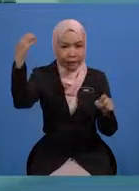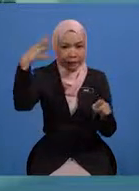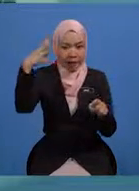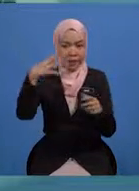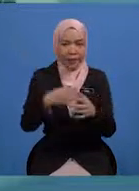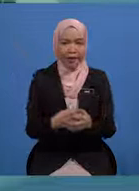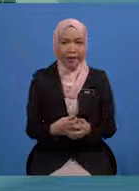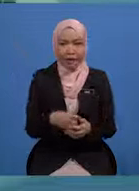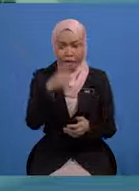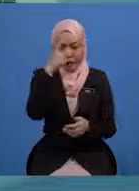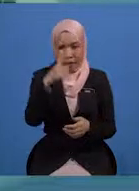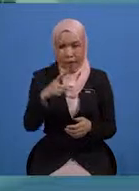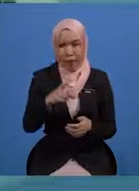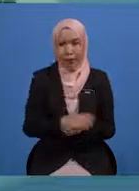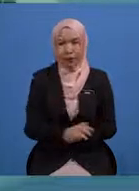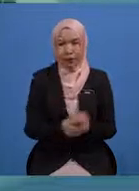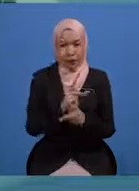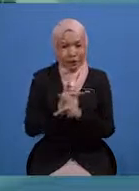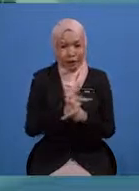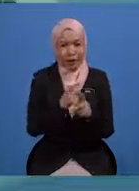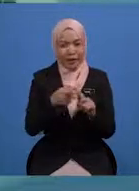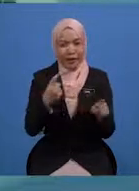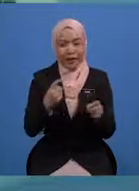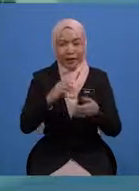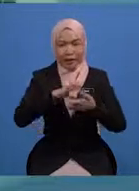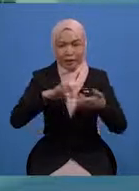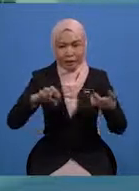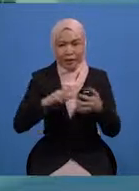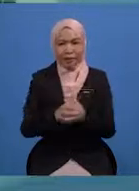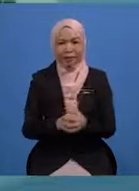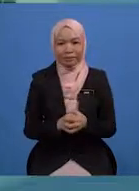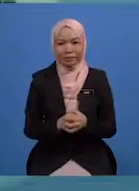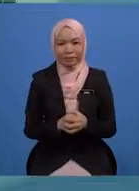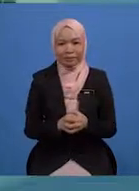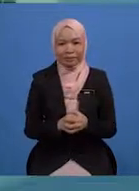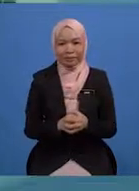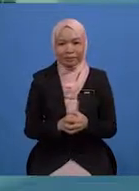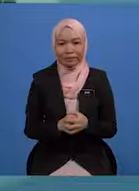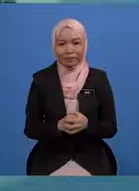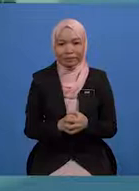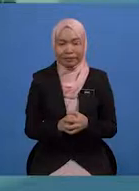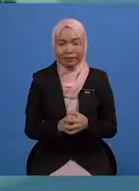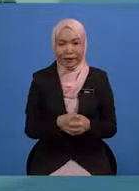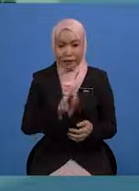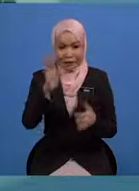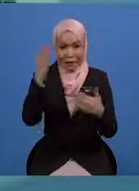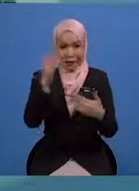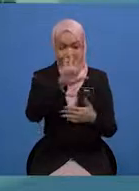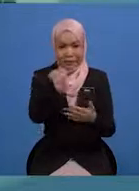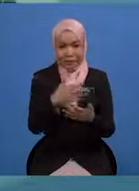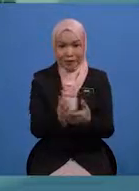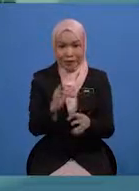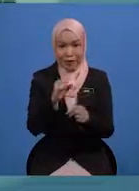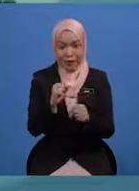cepat rosak dan pudar warnanya. Cikgu harap murid-murid